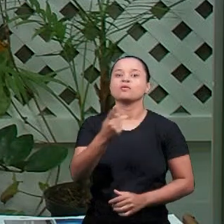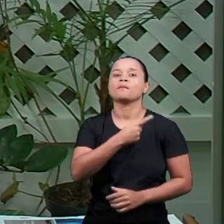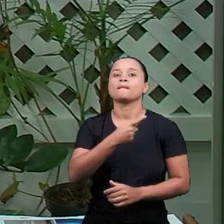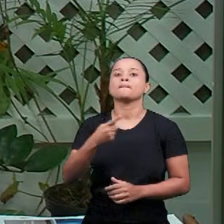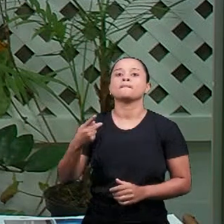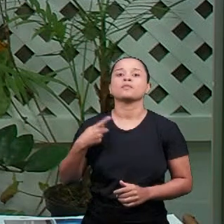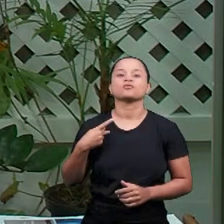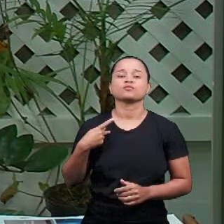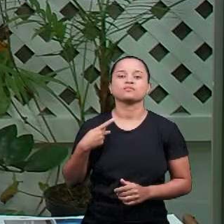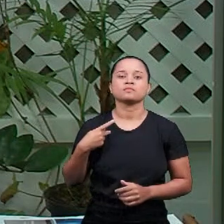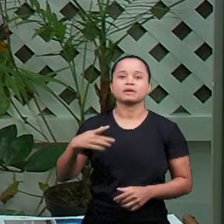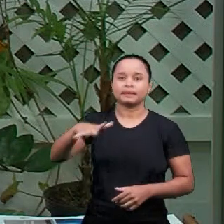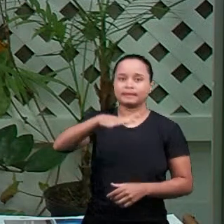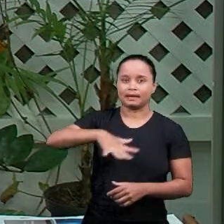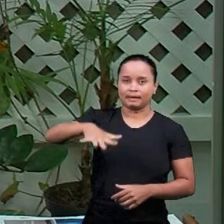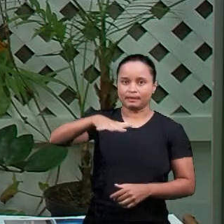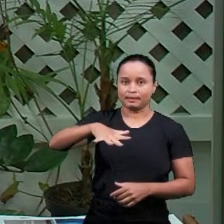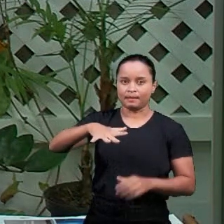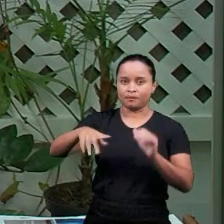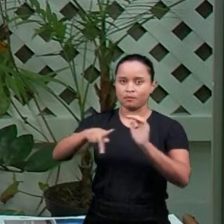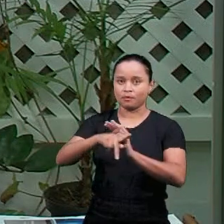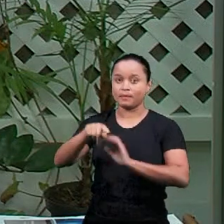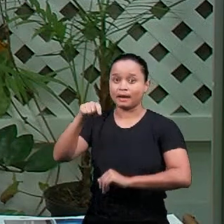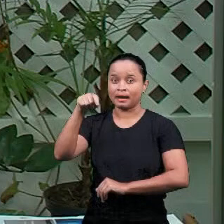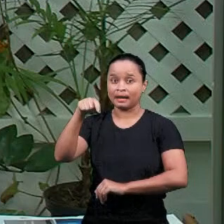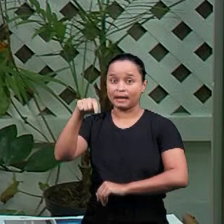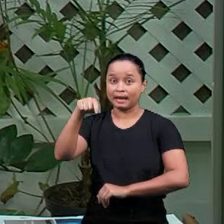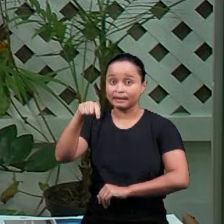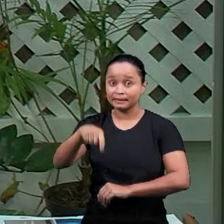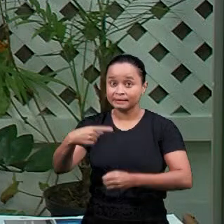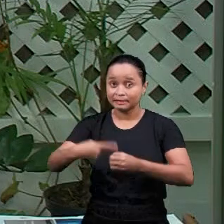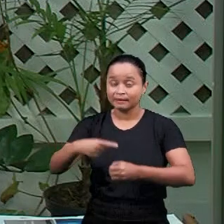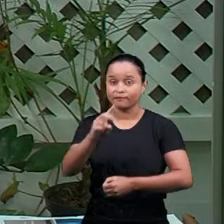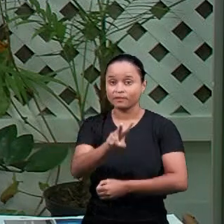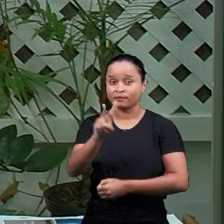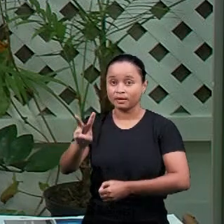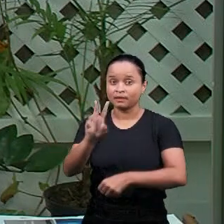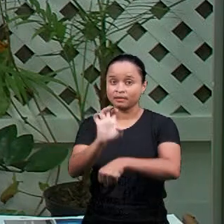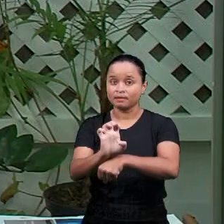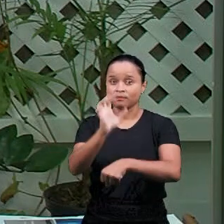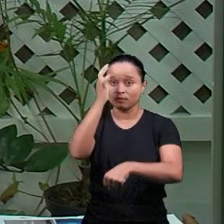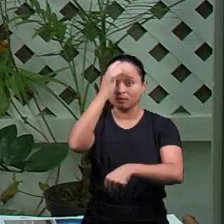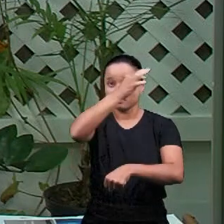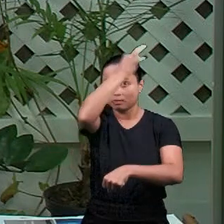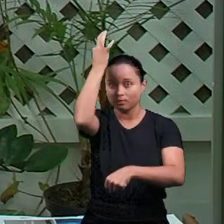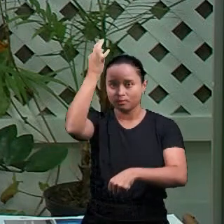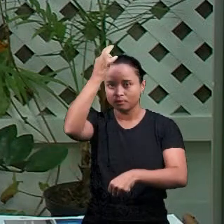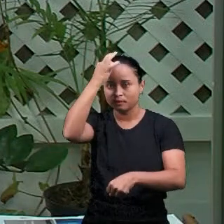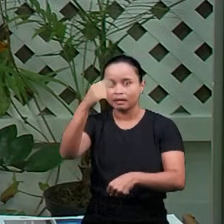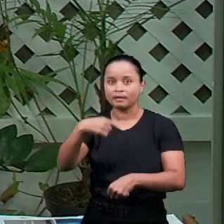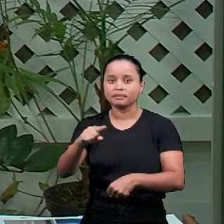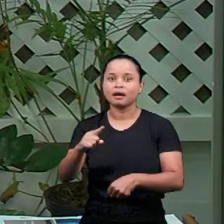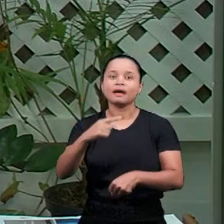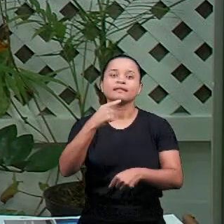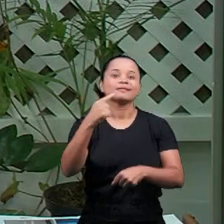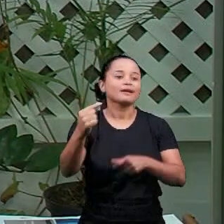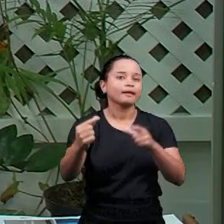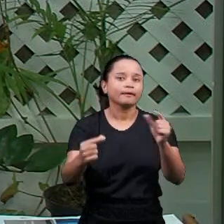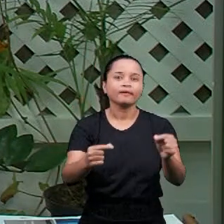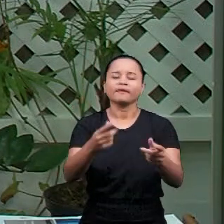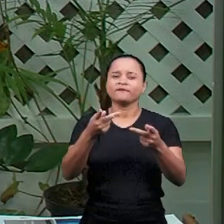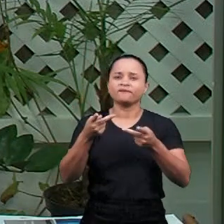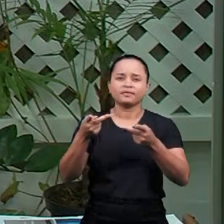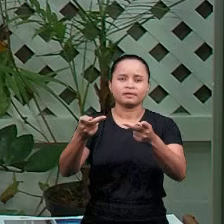la région de Vila-Velha. Ce groupe, il visite et évangélise,